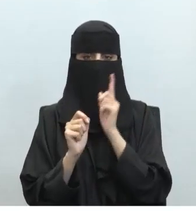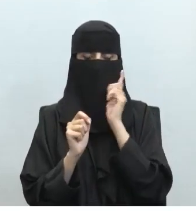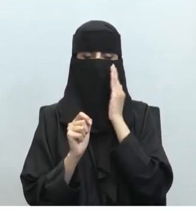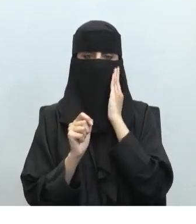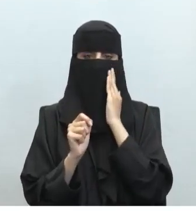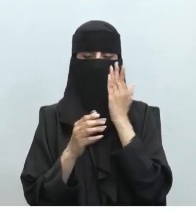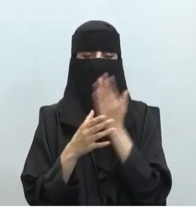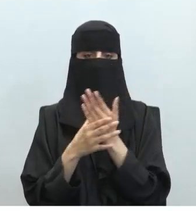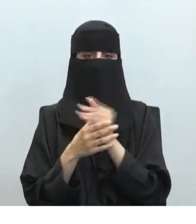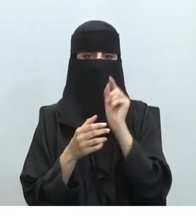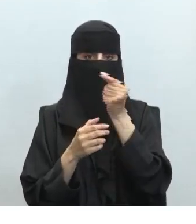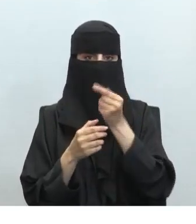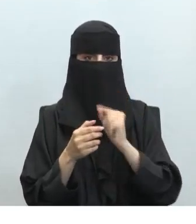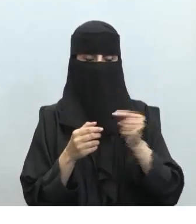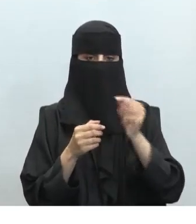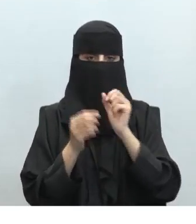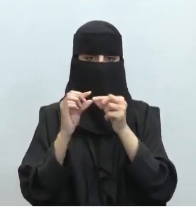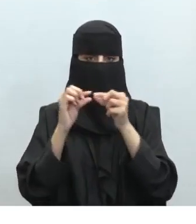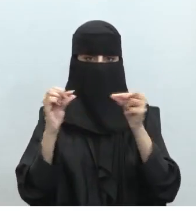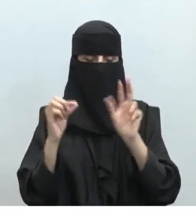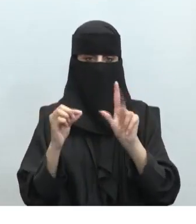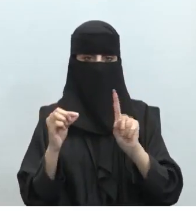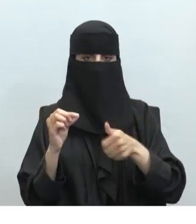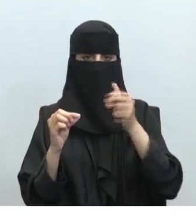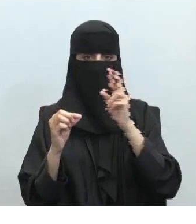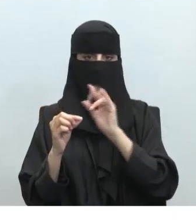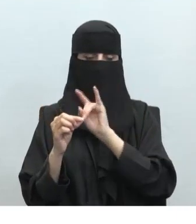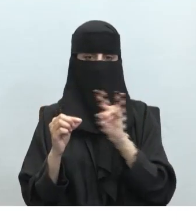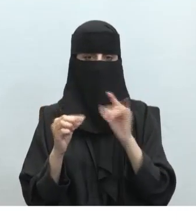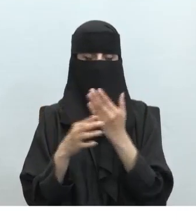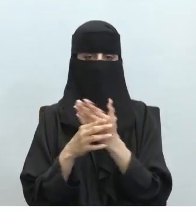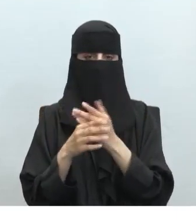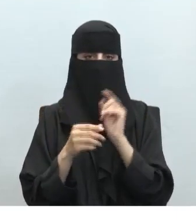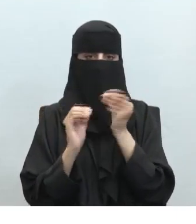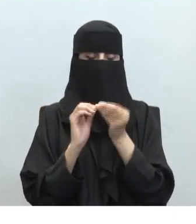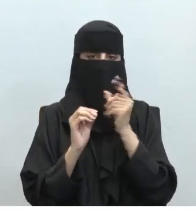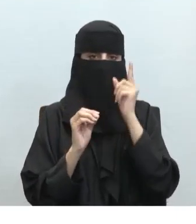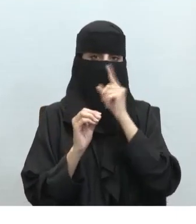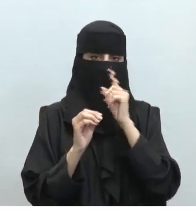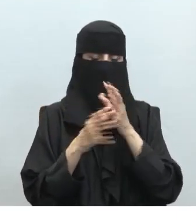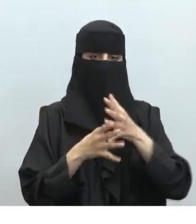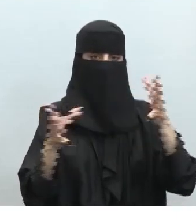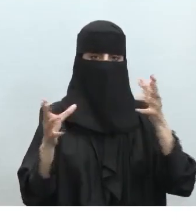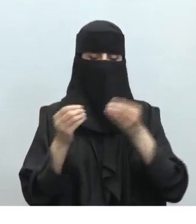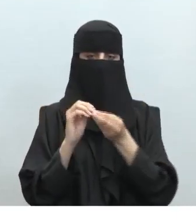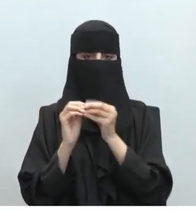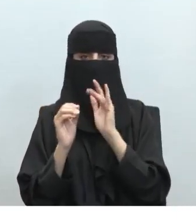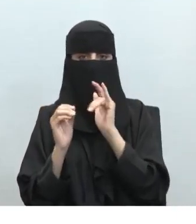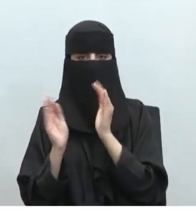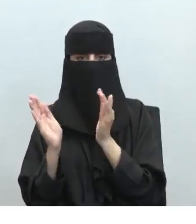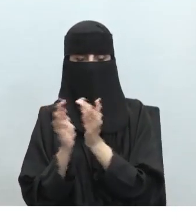الصفراء تسود على البذور الخضراء ولكن هنا نشاه لم يكن هنالك سياده ظهور هذا اللون الوسطي نعبر عنها